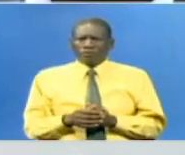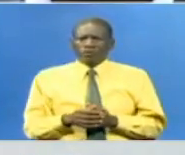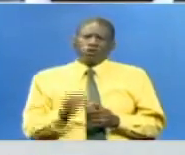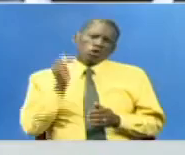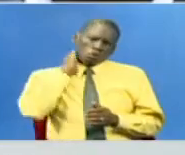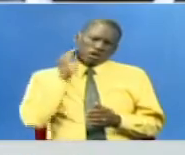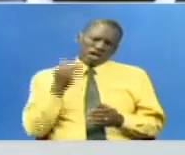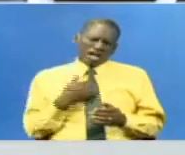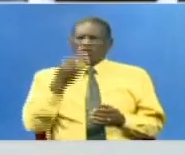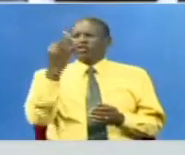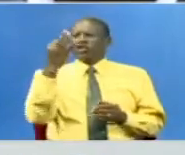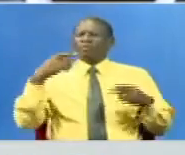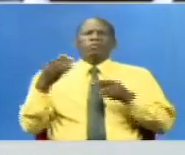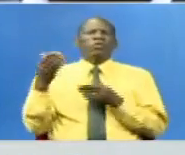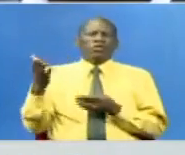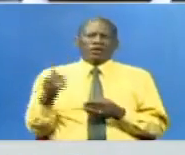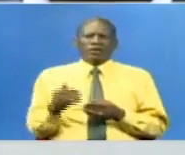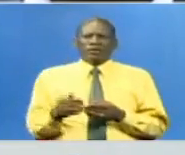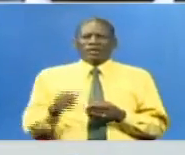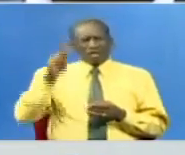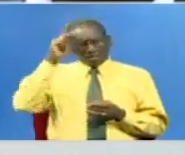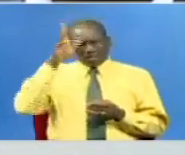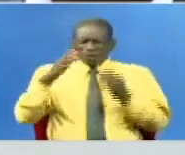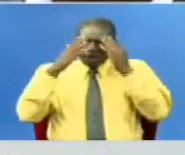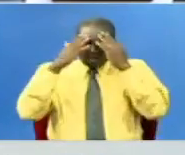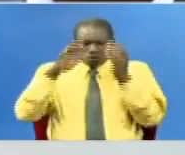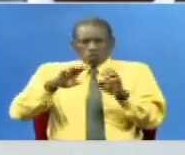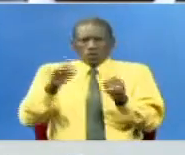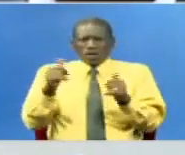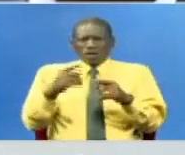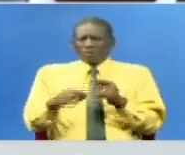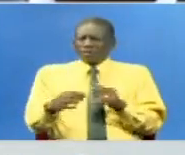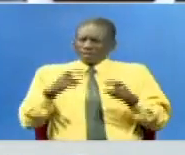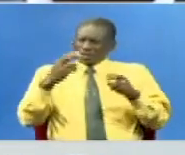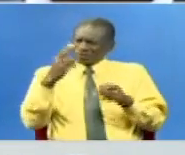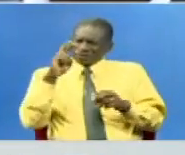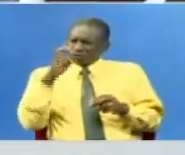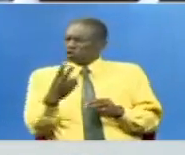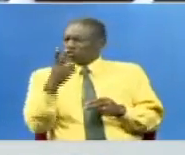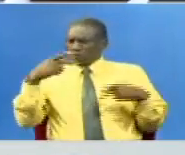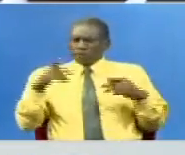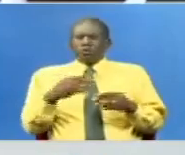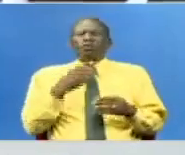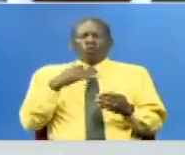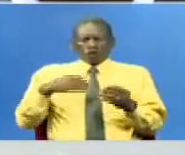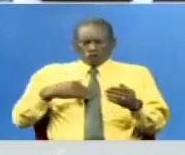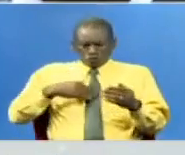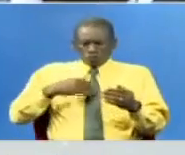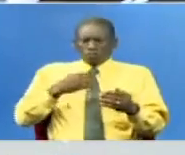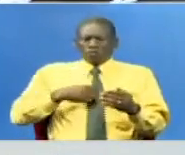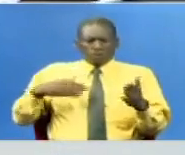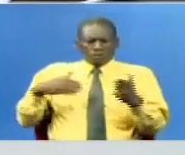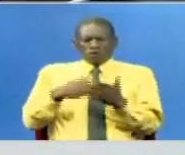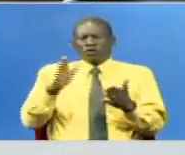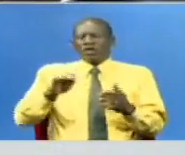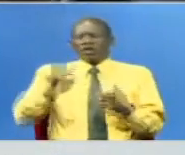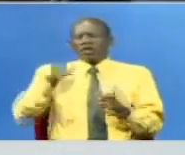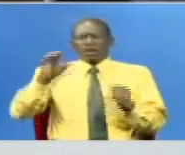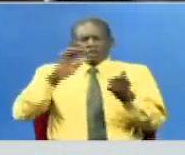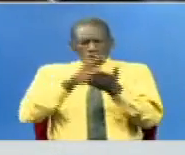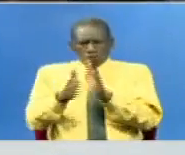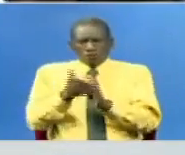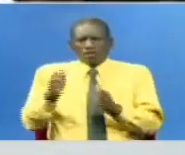Murang'a ni kama watatu. Kiabuzi juu kabisa lakini naona ni kama wawili. Laikipia naona hakuna.